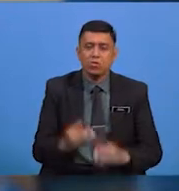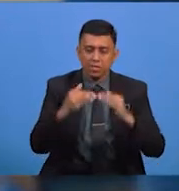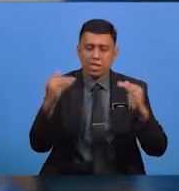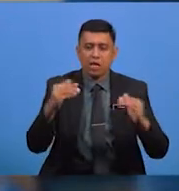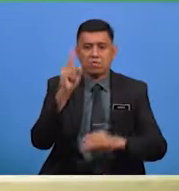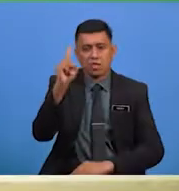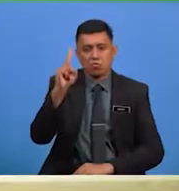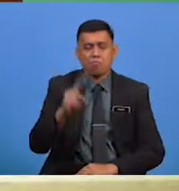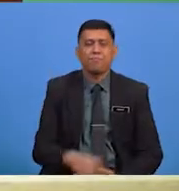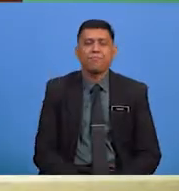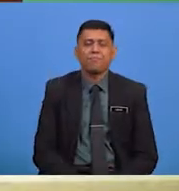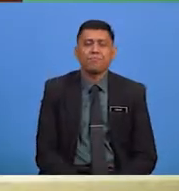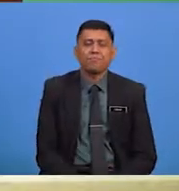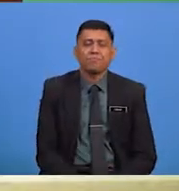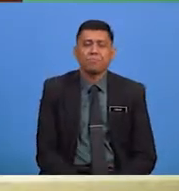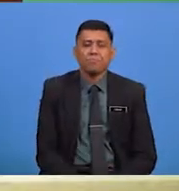tahap 1?